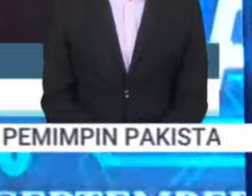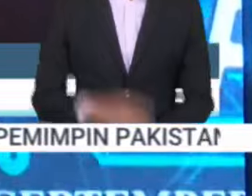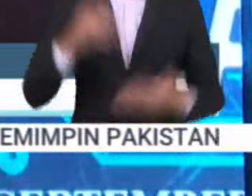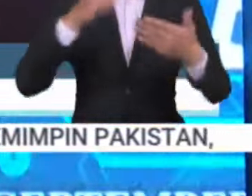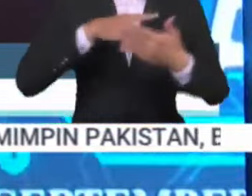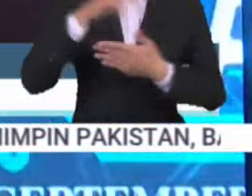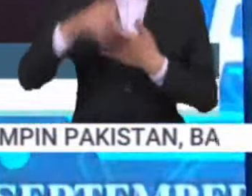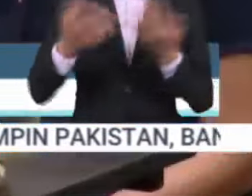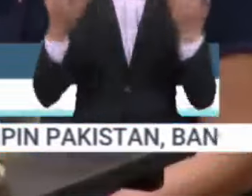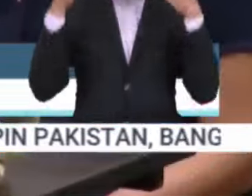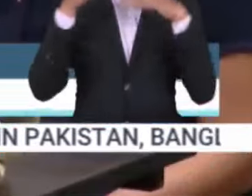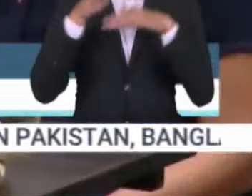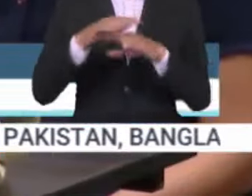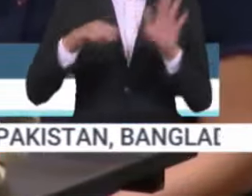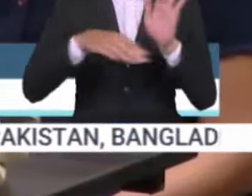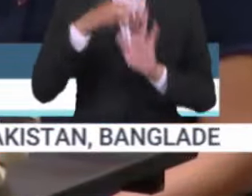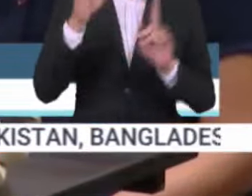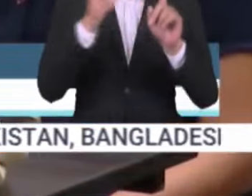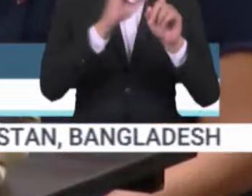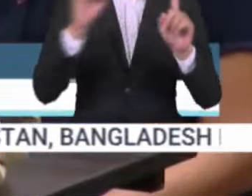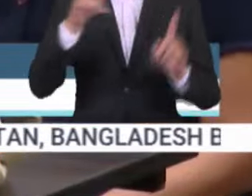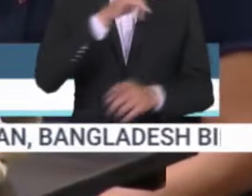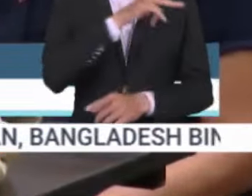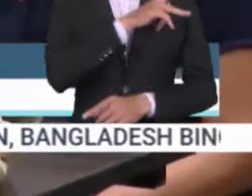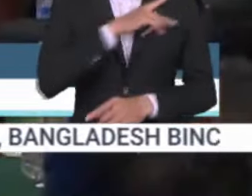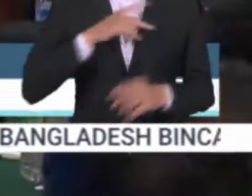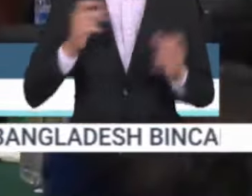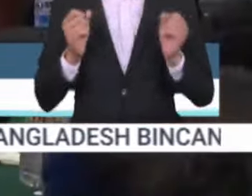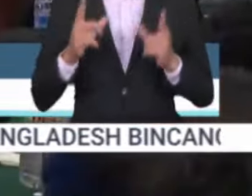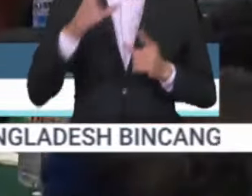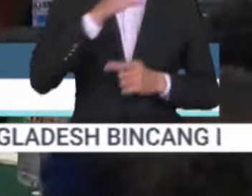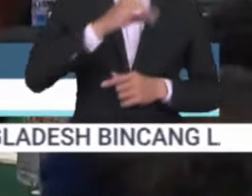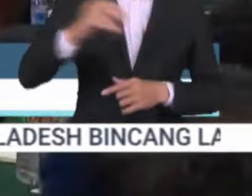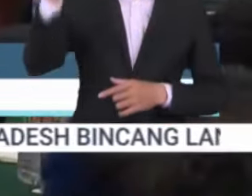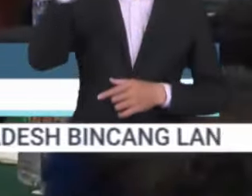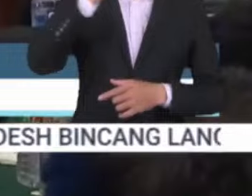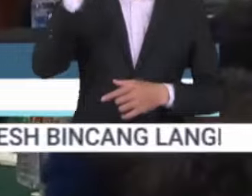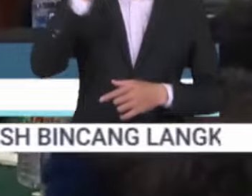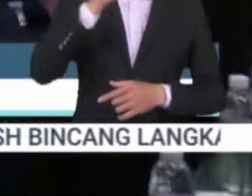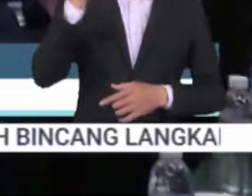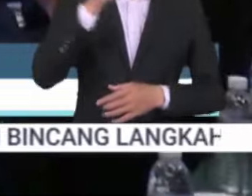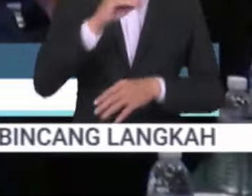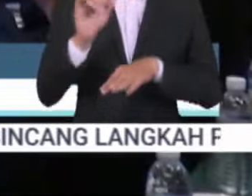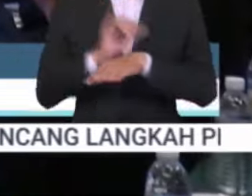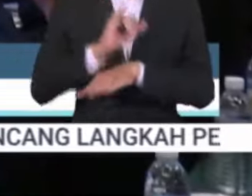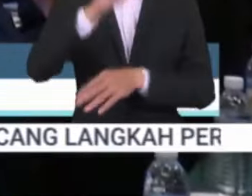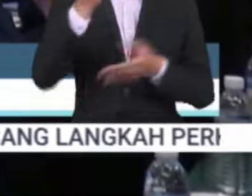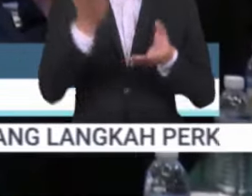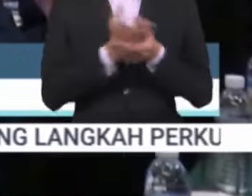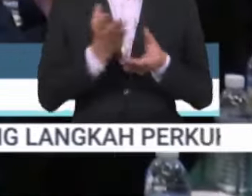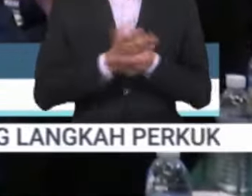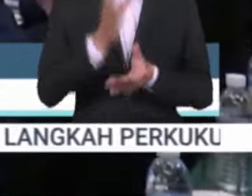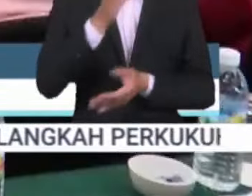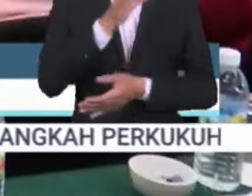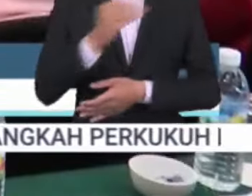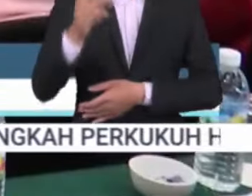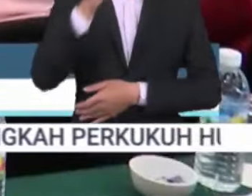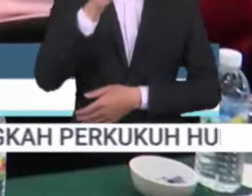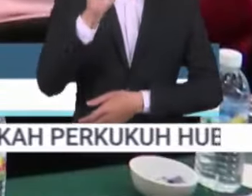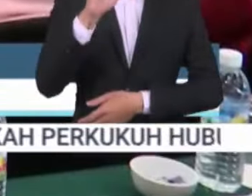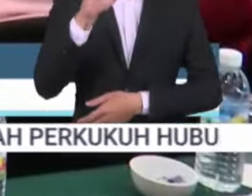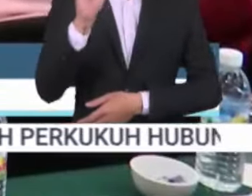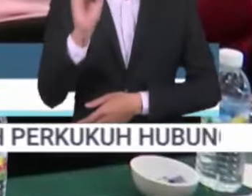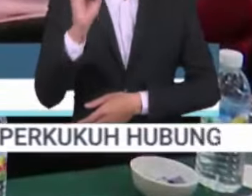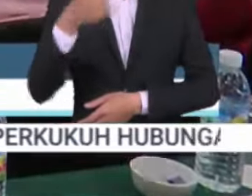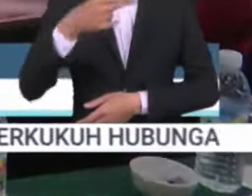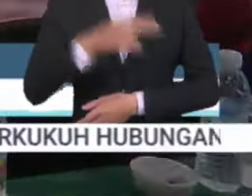Program melibatkan lebih 100 ketua sektor awam dan swasta selain institusi perbankan serta pemegang taruh di pulau